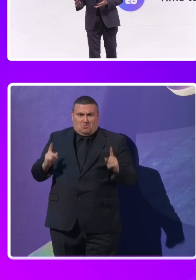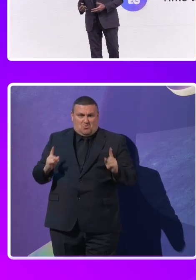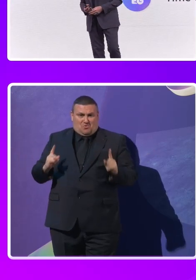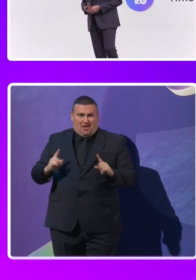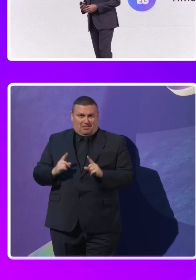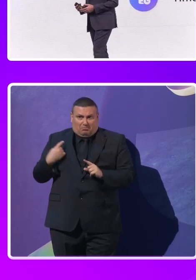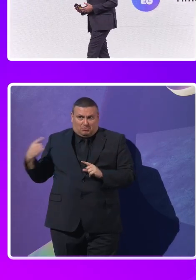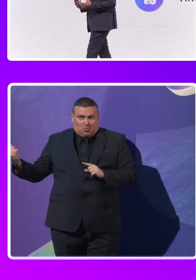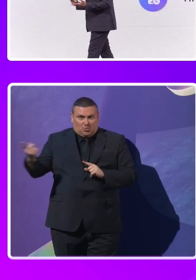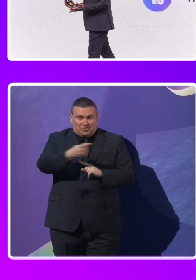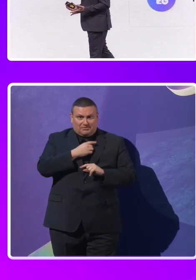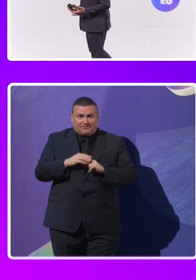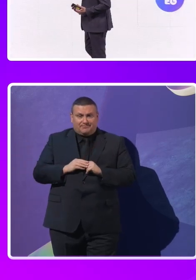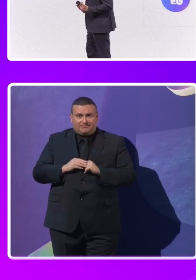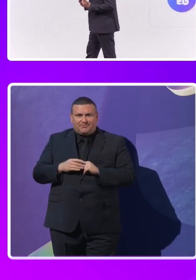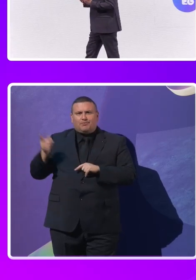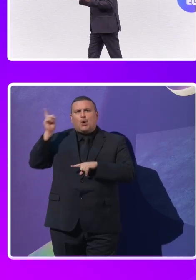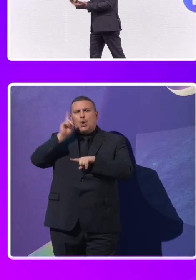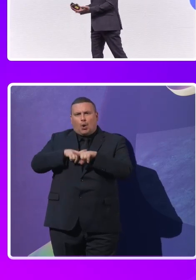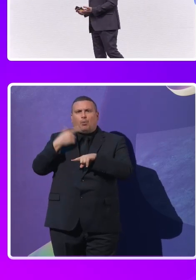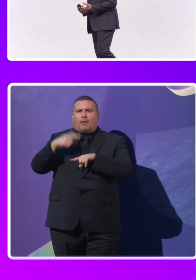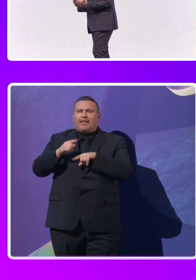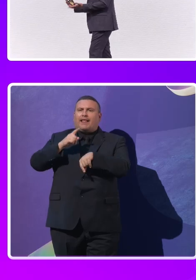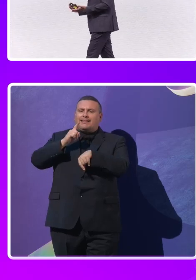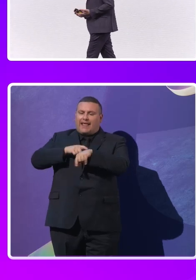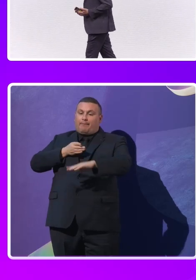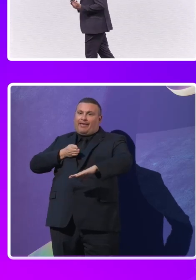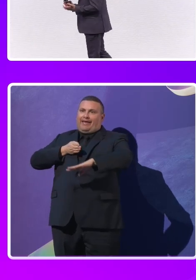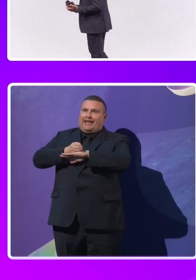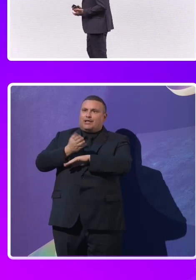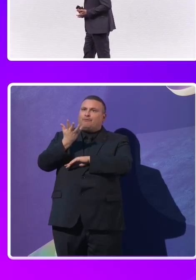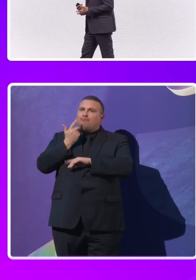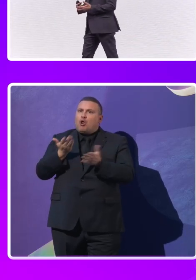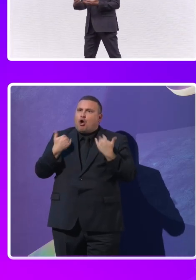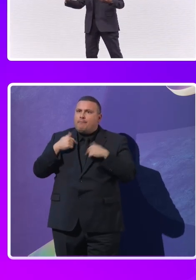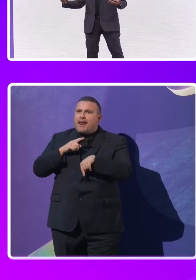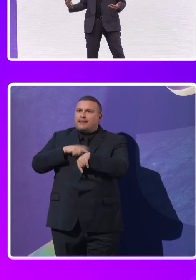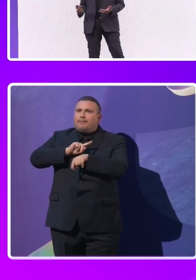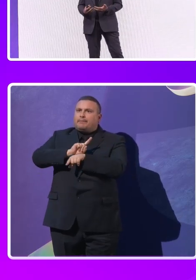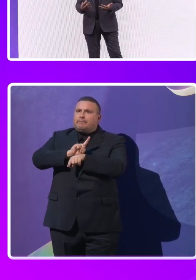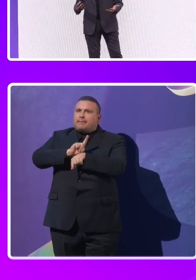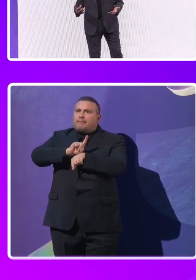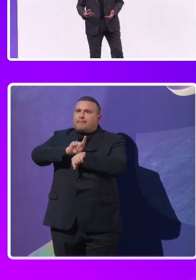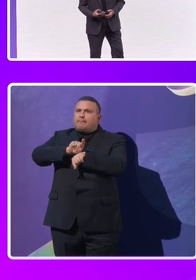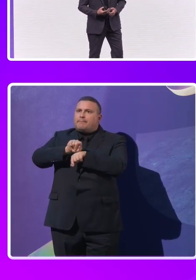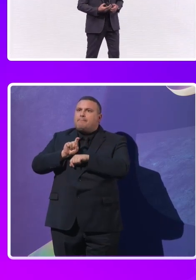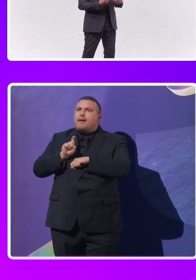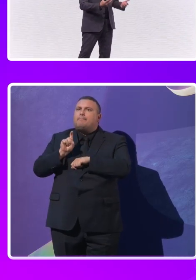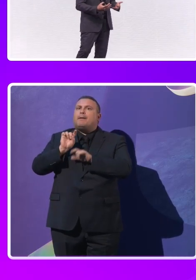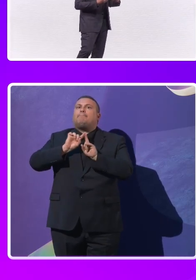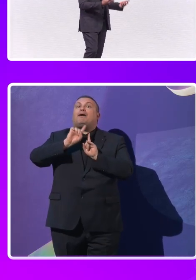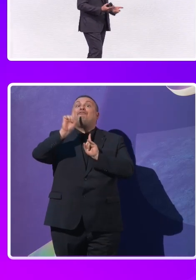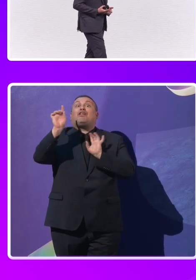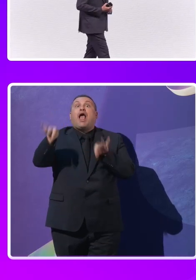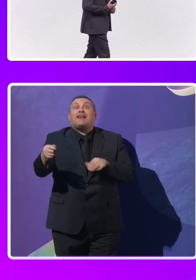ovviamente si migliora anche il time to Market nel rilascio dei prodotti Avete visto come Microsoft Adesso ha una